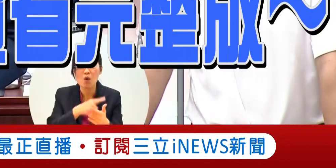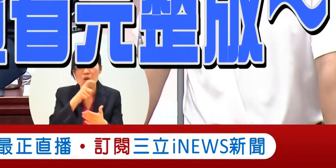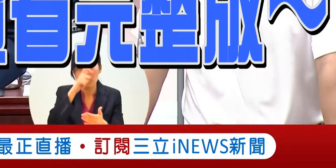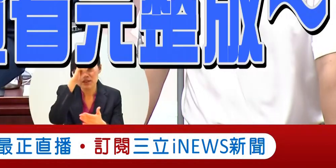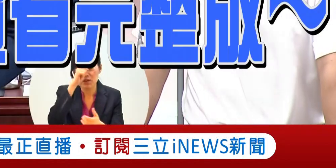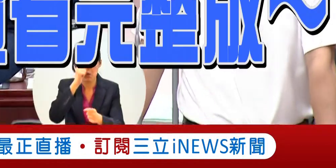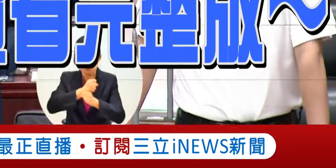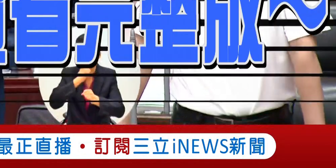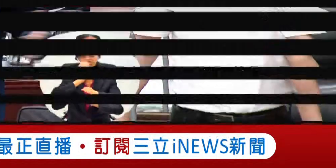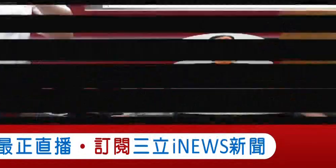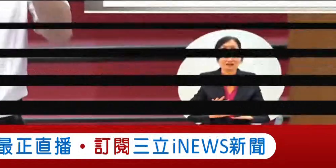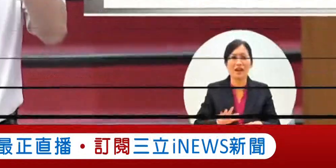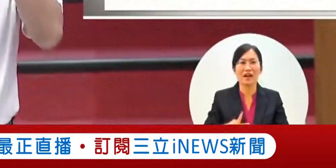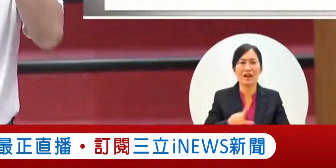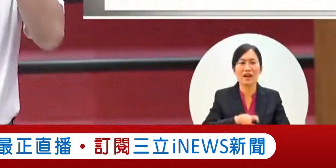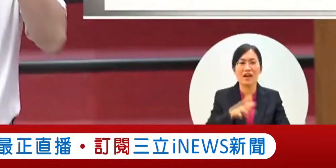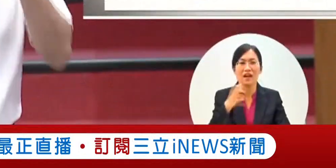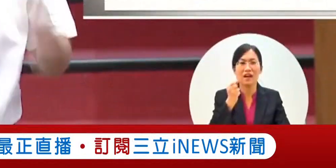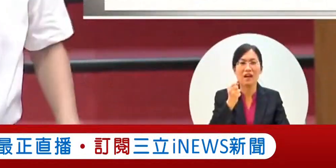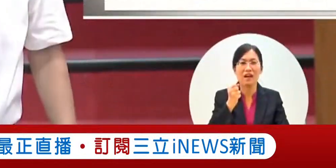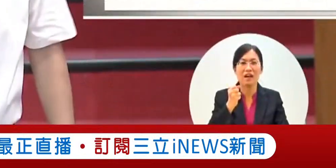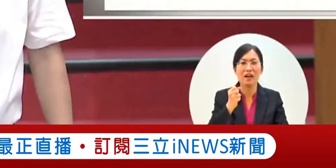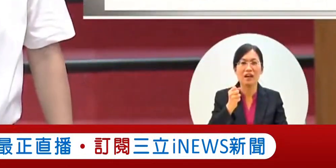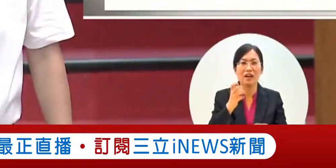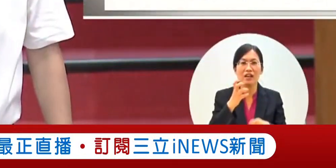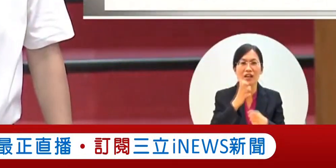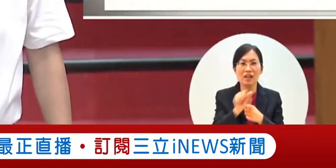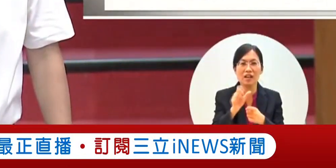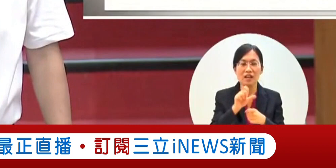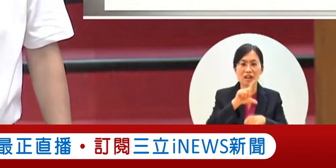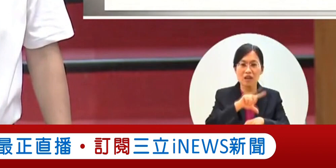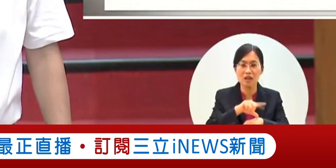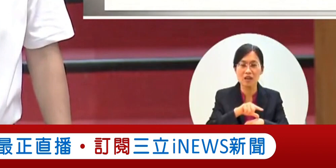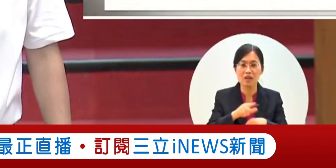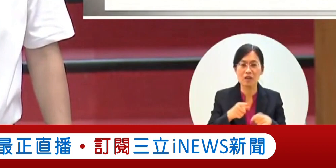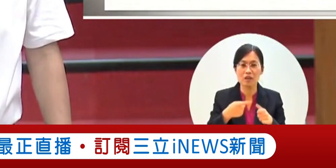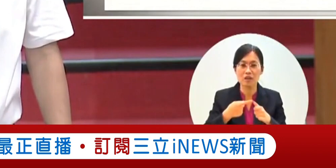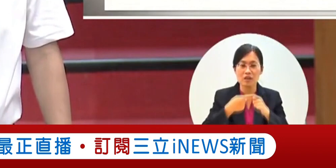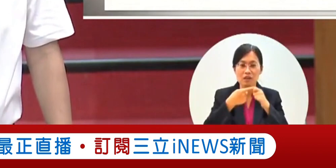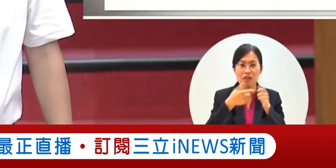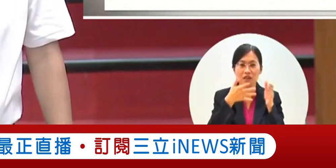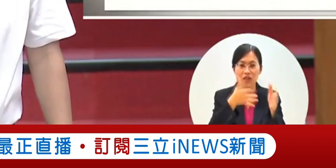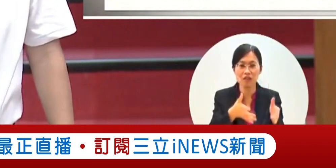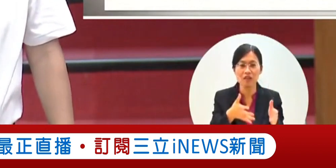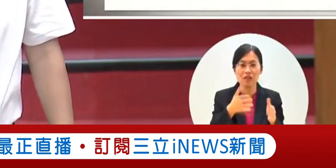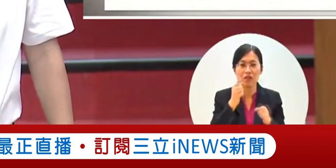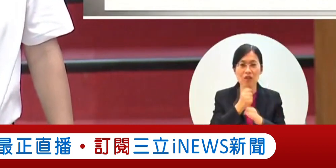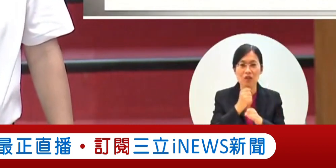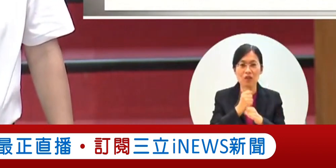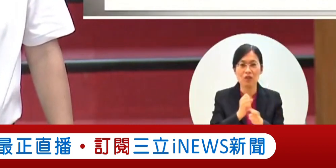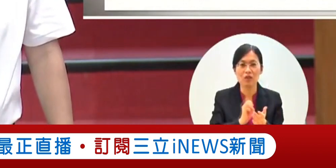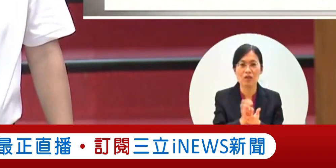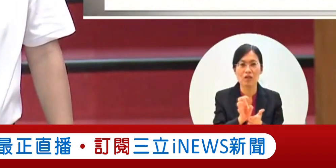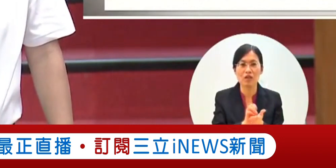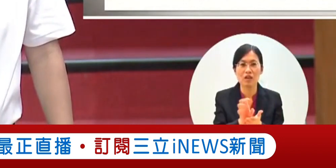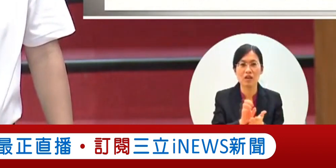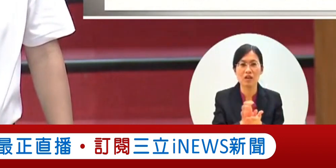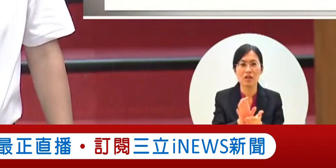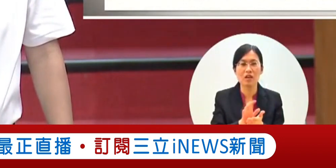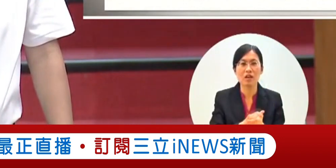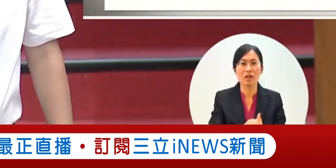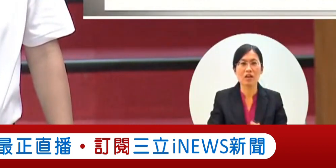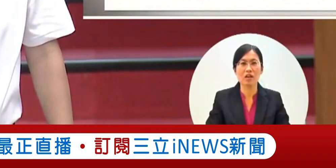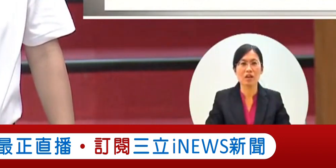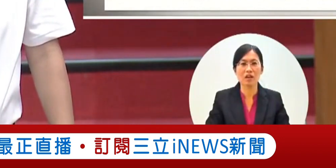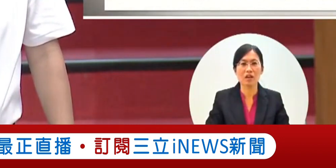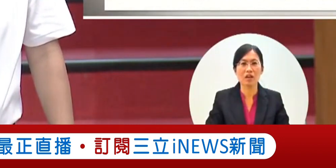做。 第一个议题先针对我在施政报告，因为大